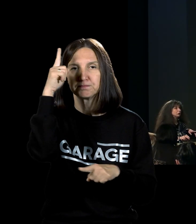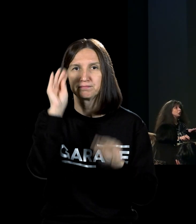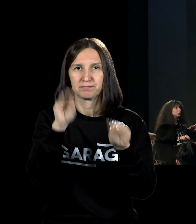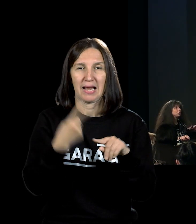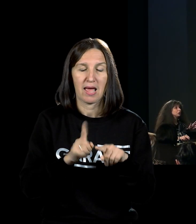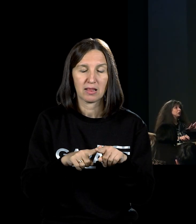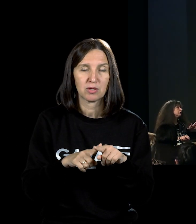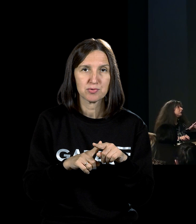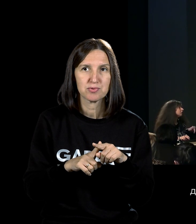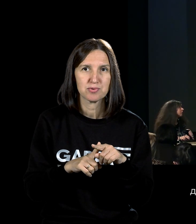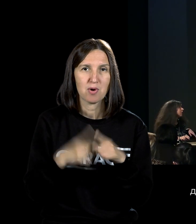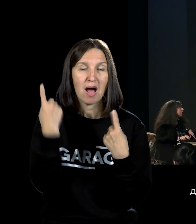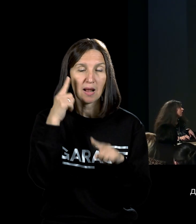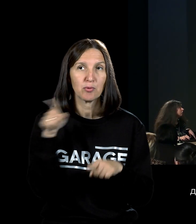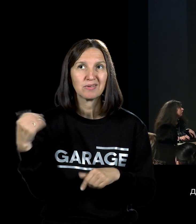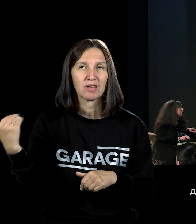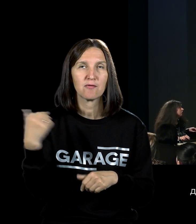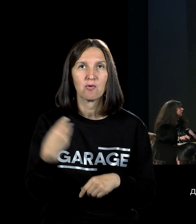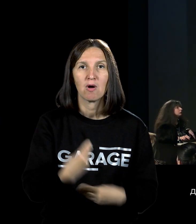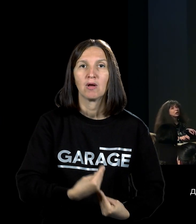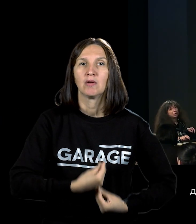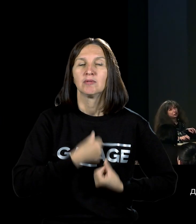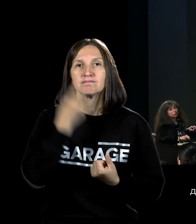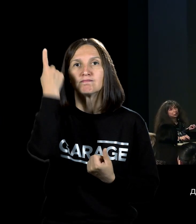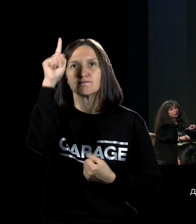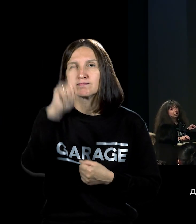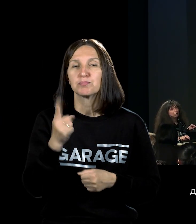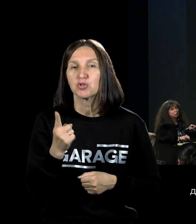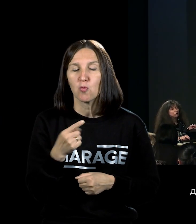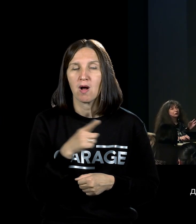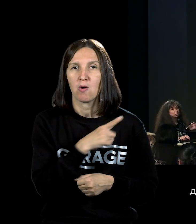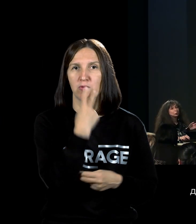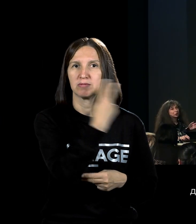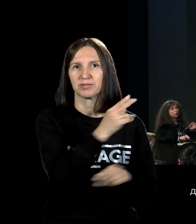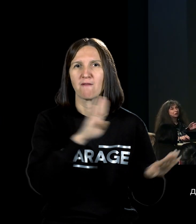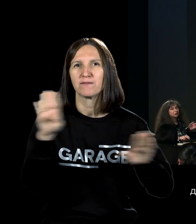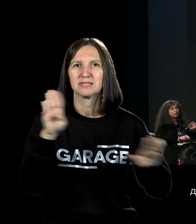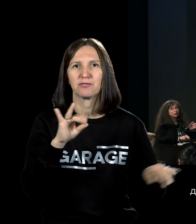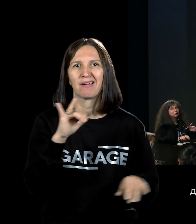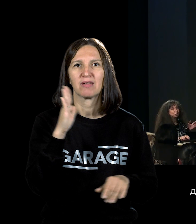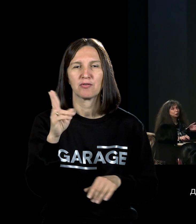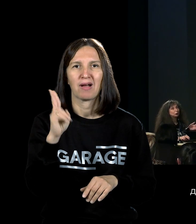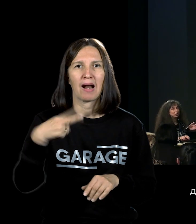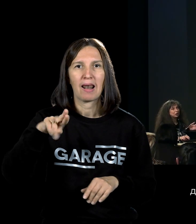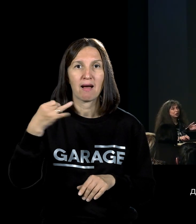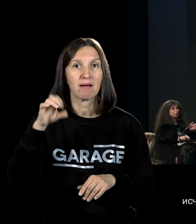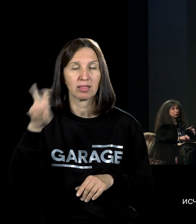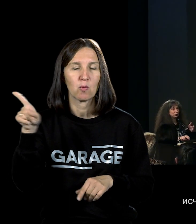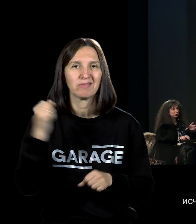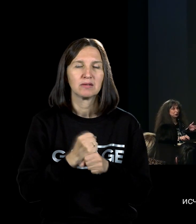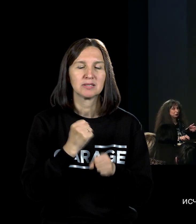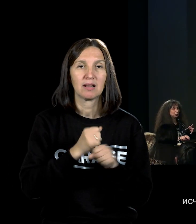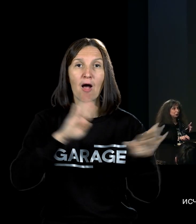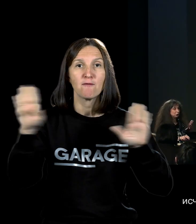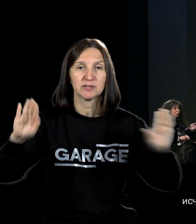из источников вдохновения был Ив Кляйн, который сделал выставку пустоты, сделал выставку в пустой галерее. Вот